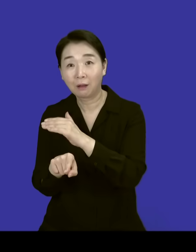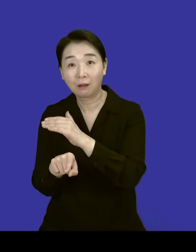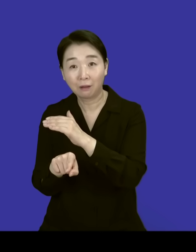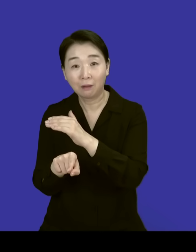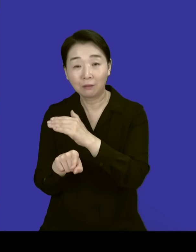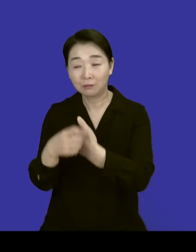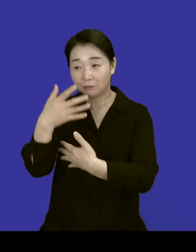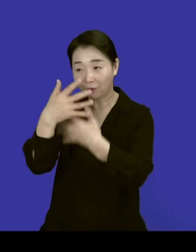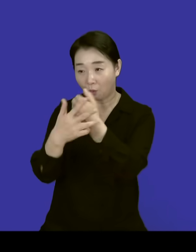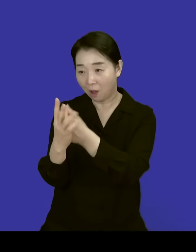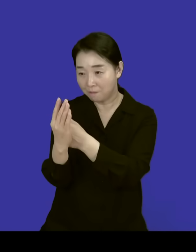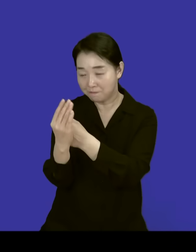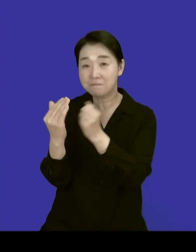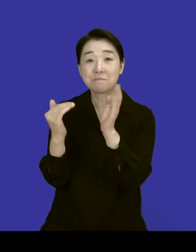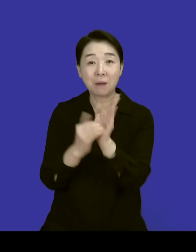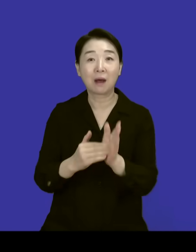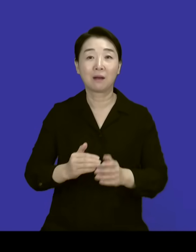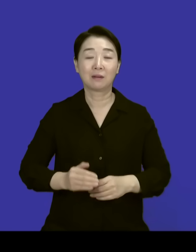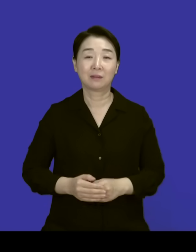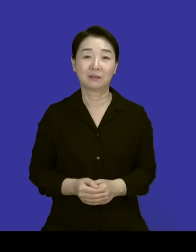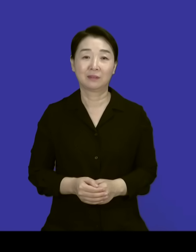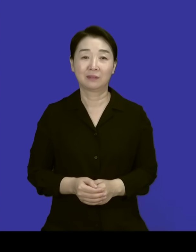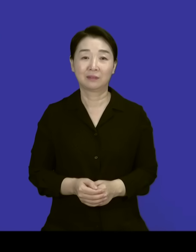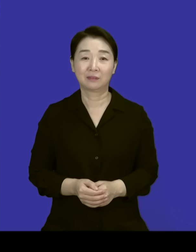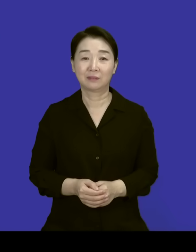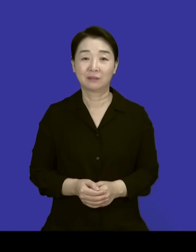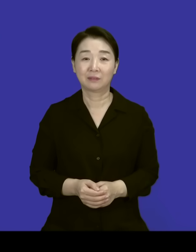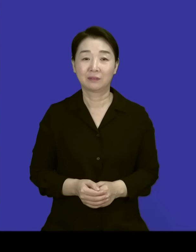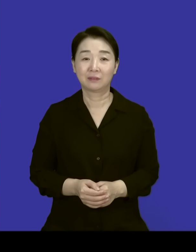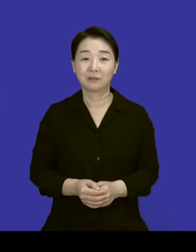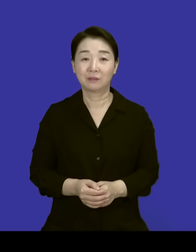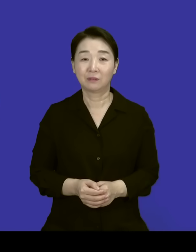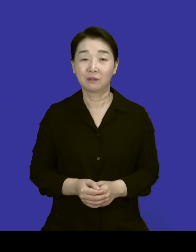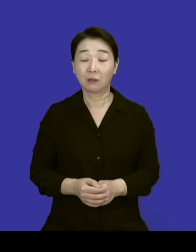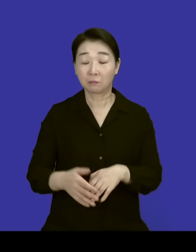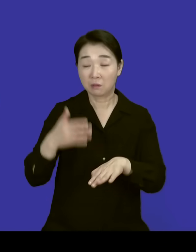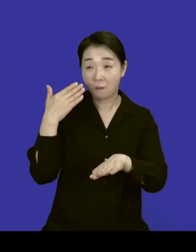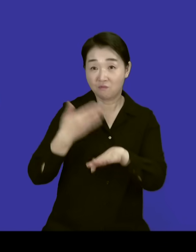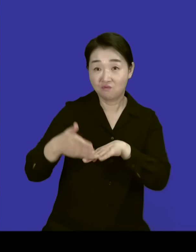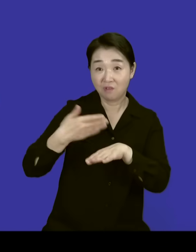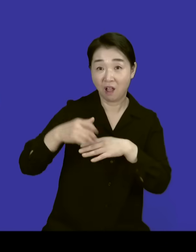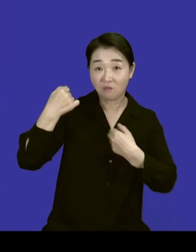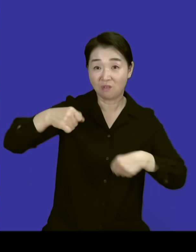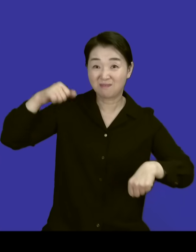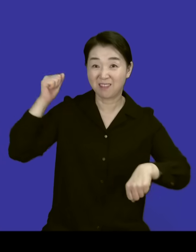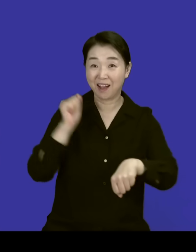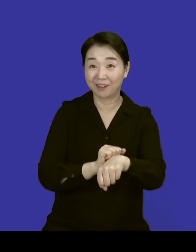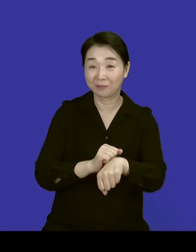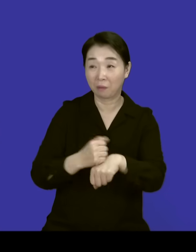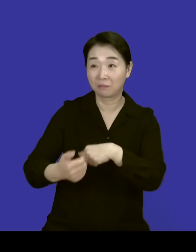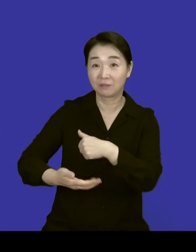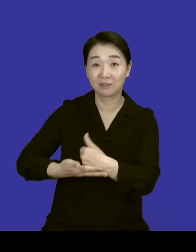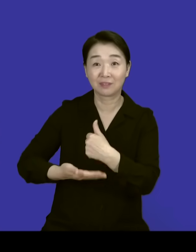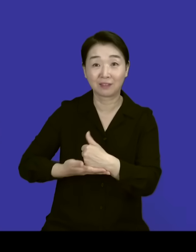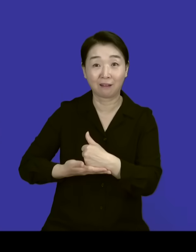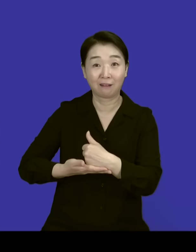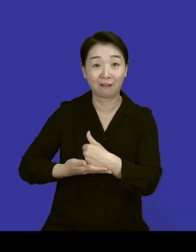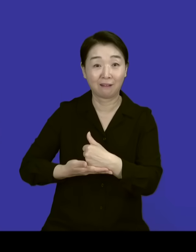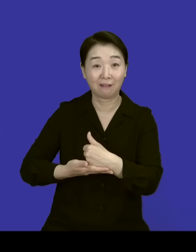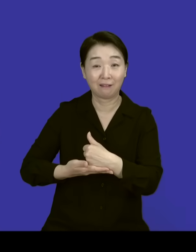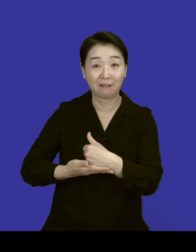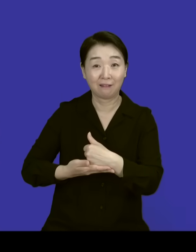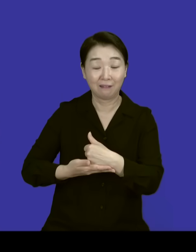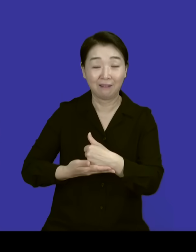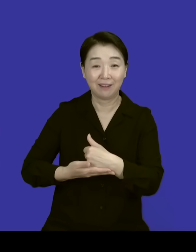그 영화를 찍었죠, 이제. 예. 근데 불량 그 연기를 너무 잘한다는 거 제가. 그 어린 나이에 물 그때 만났다, 막 물